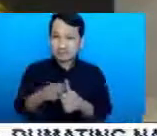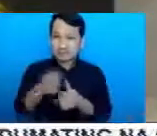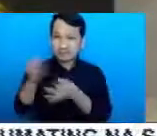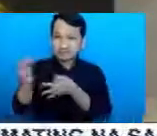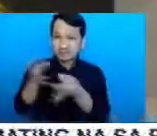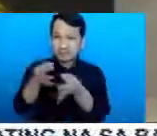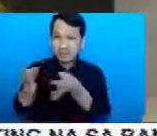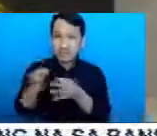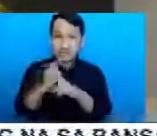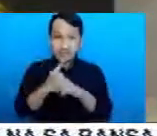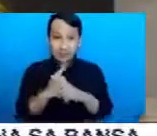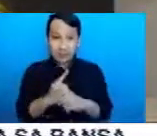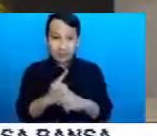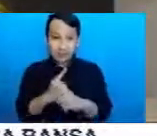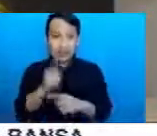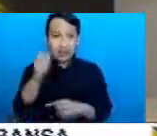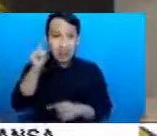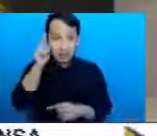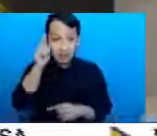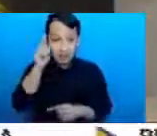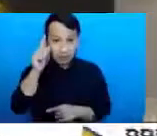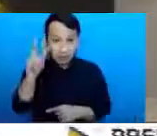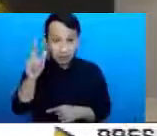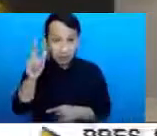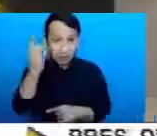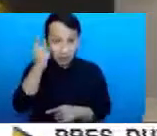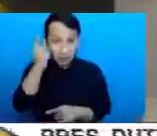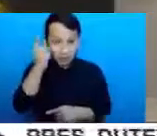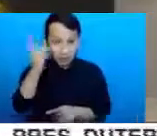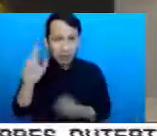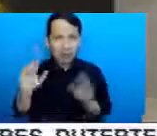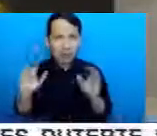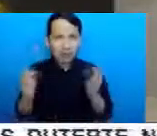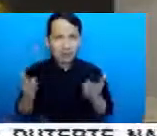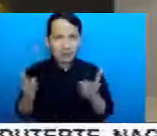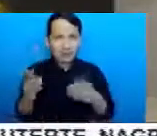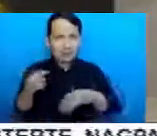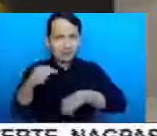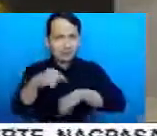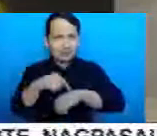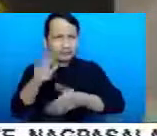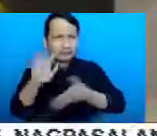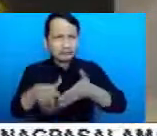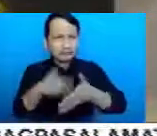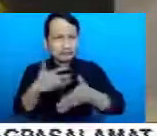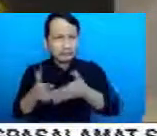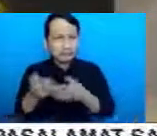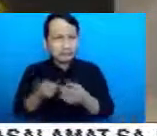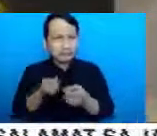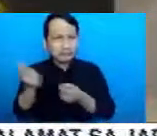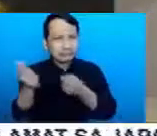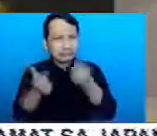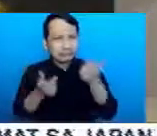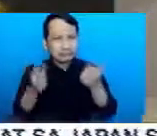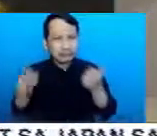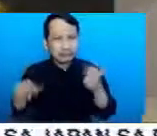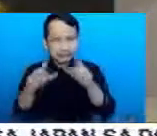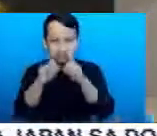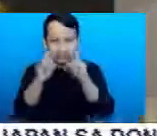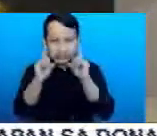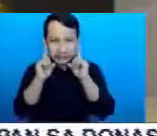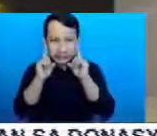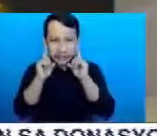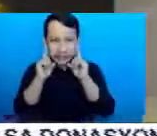pamilya ang nanunuluyan sa evacuation center. Si Ryan Lisiges patuloy pong nakatutok dyan, maghahatid ng